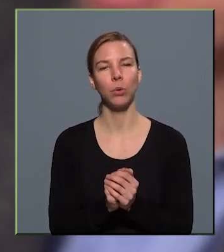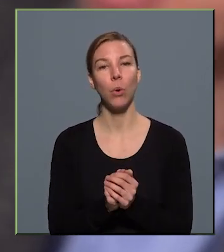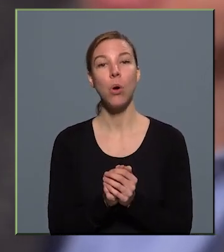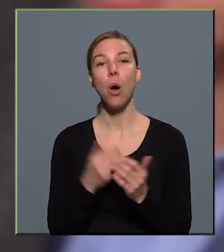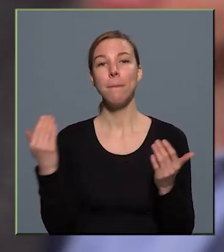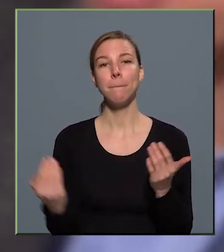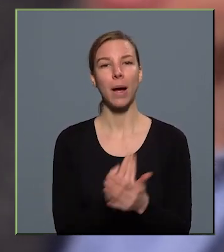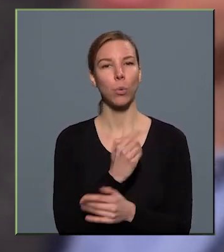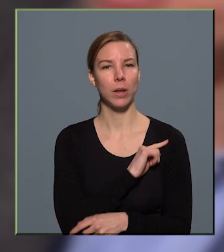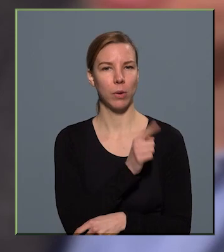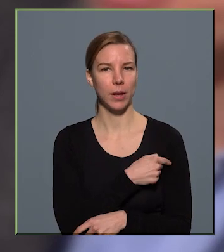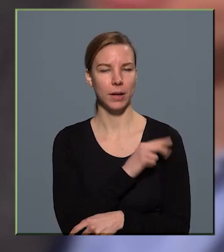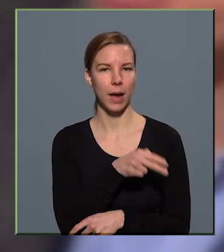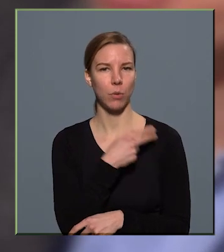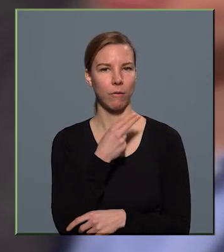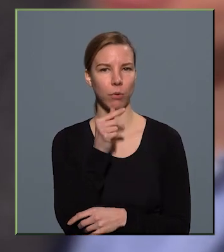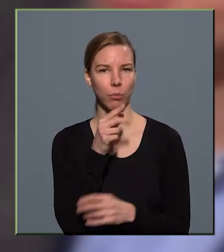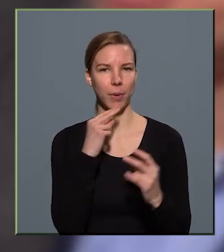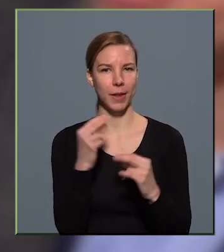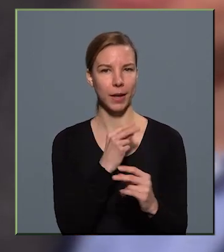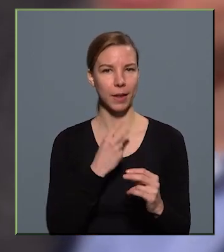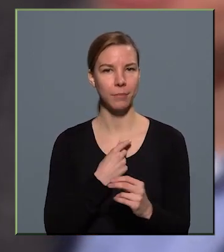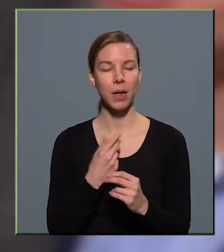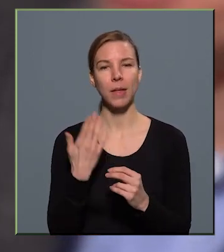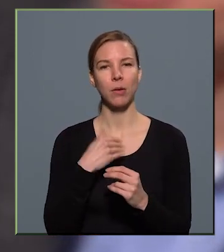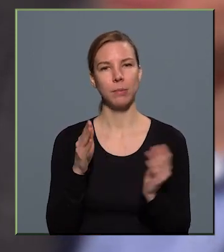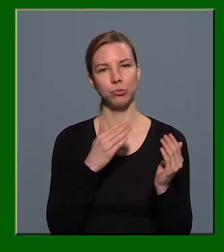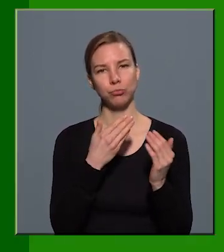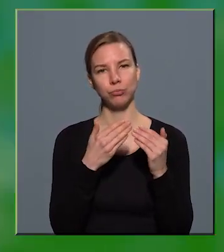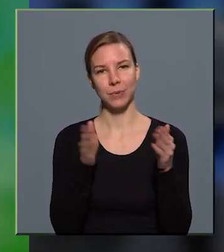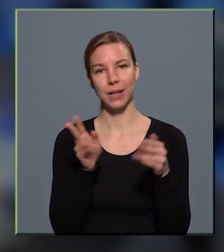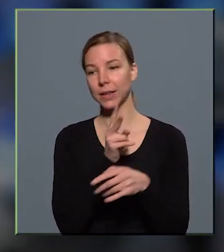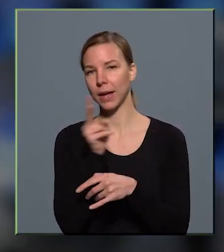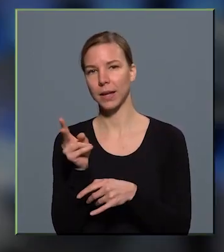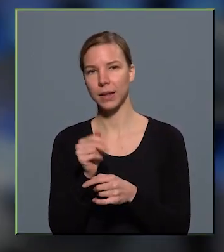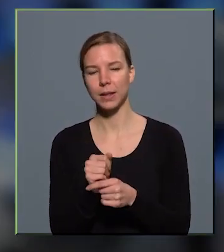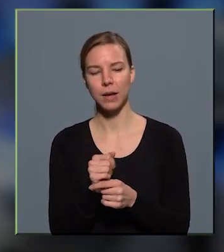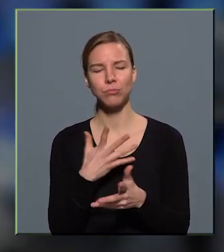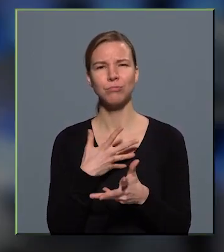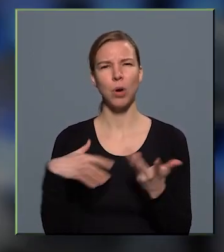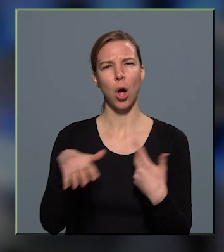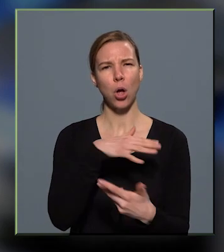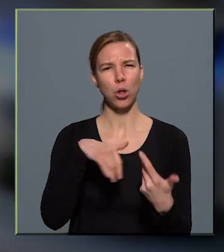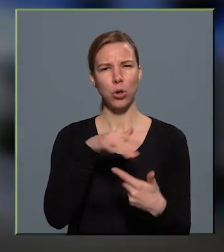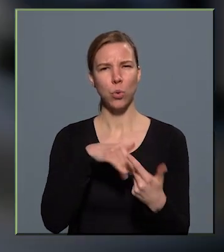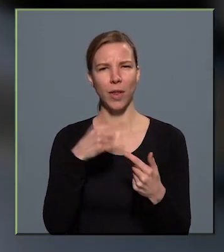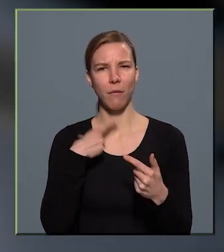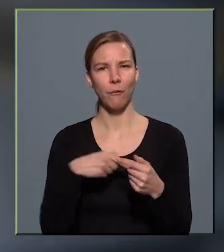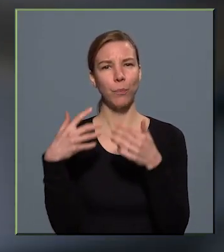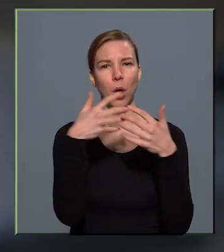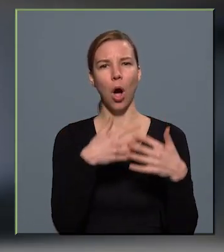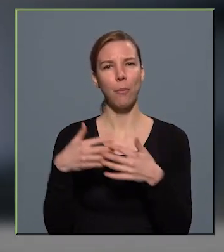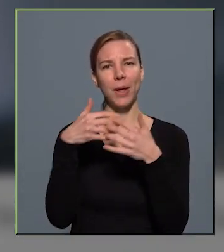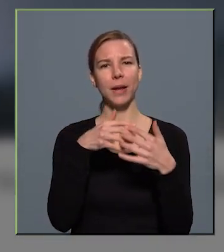megújuló energiáról lesz szó, de előbb némi kitekintés következik. Hatalmas zűrzavart kavart az amerikai